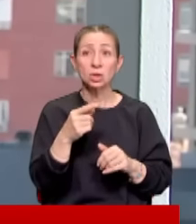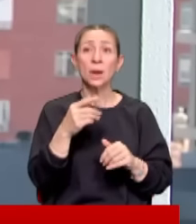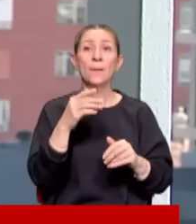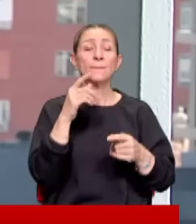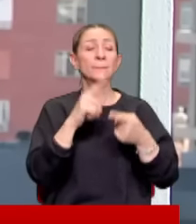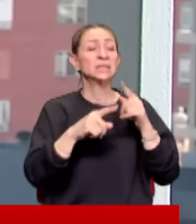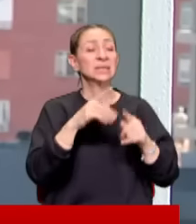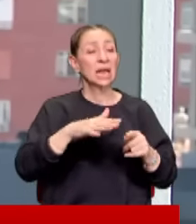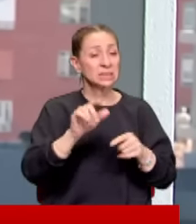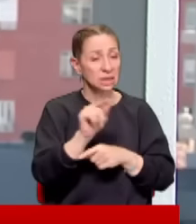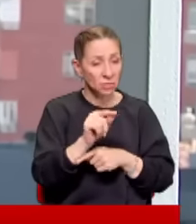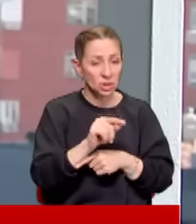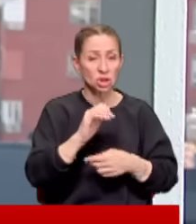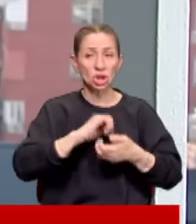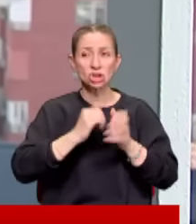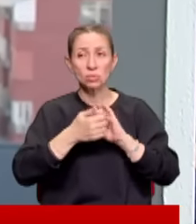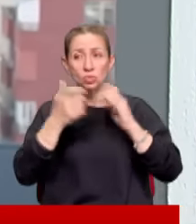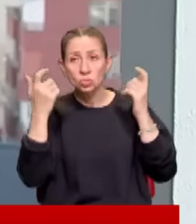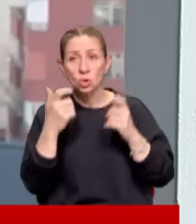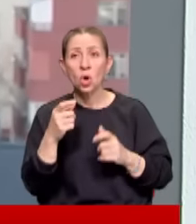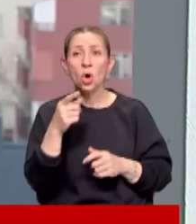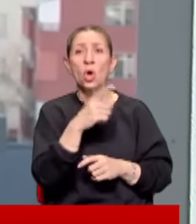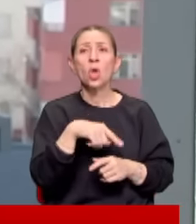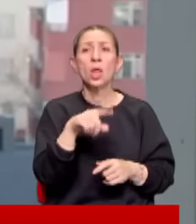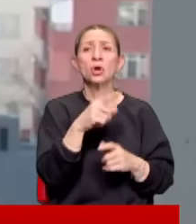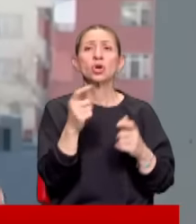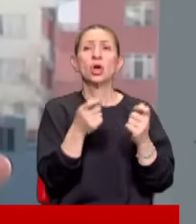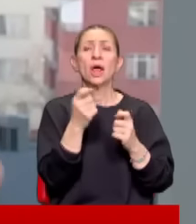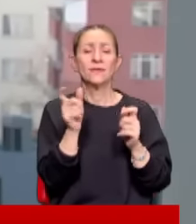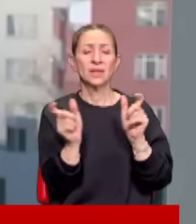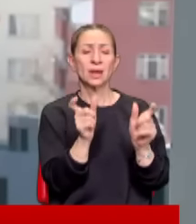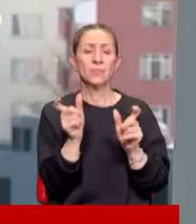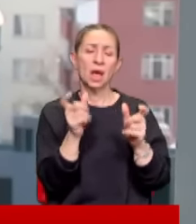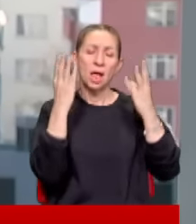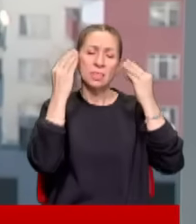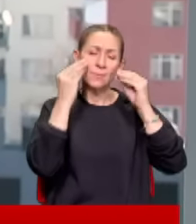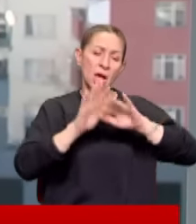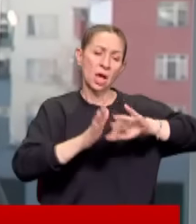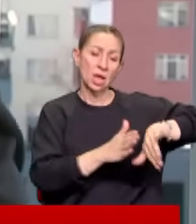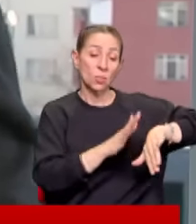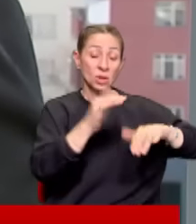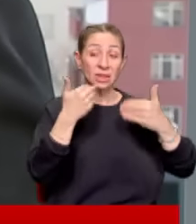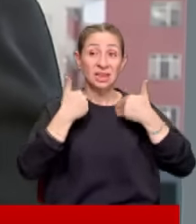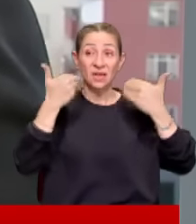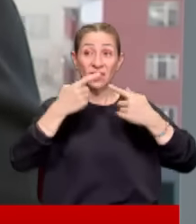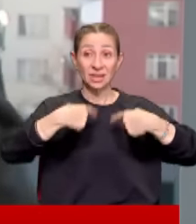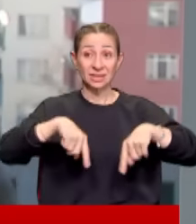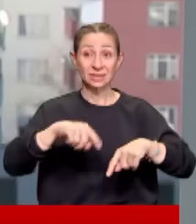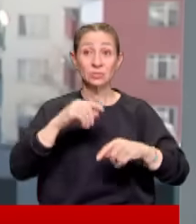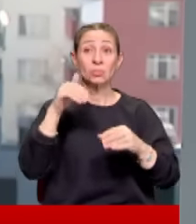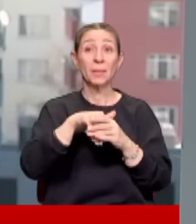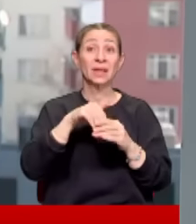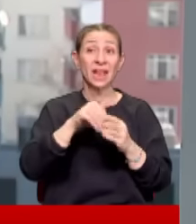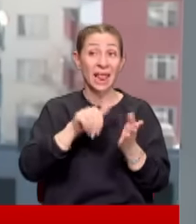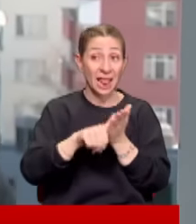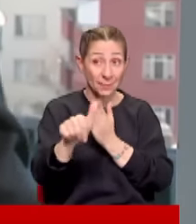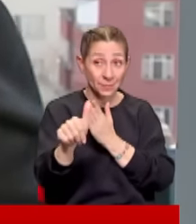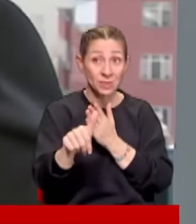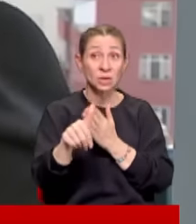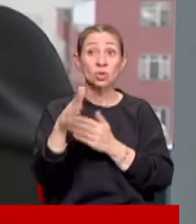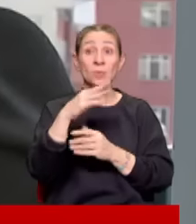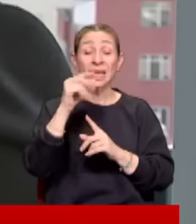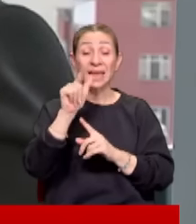genel sekreteri misiniz? Teşkilattan mı sorumlusunuz? Onlar oradaki görev tanımlarınız ayrı. Tüm divan üyelerinin, tüm milletvekillerinin,